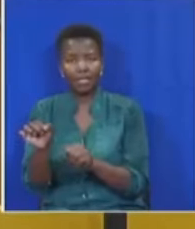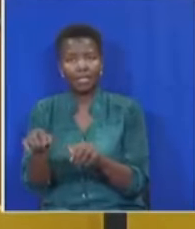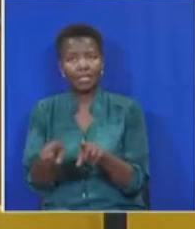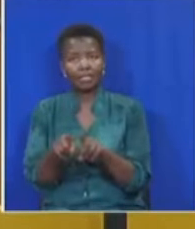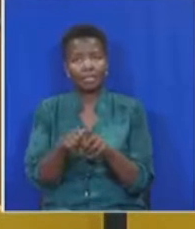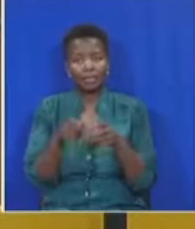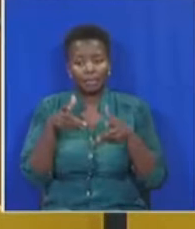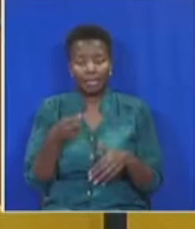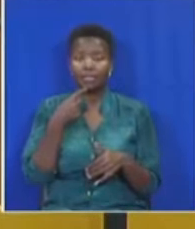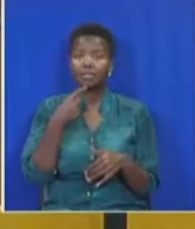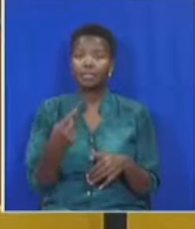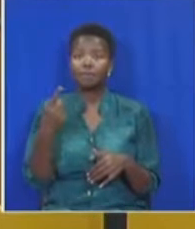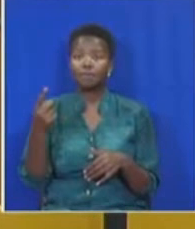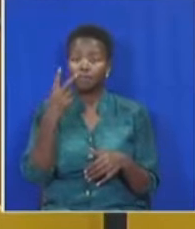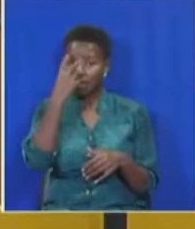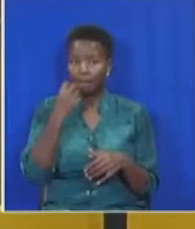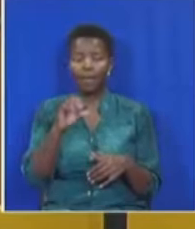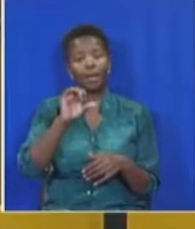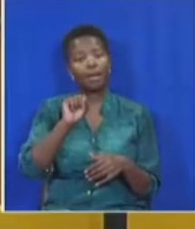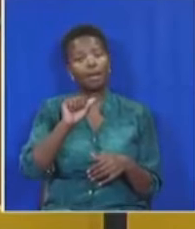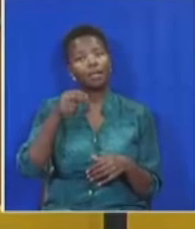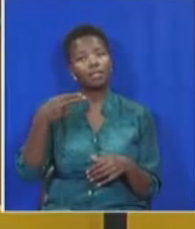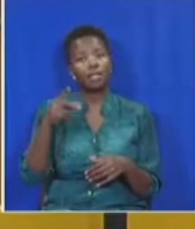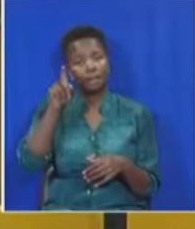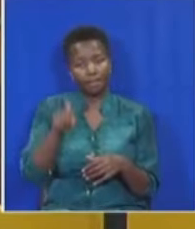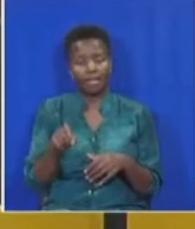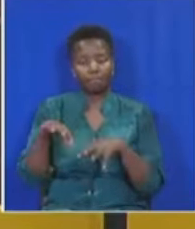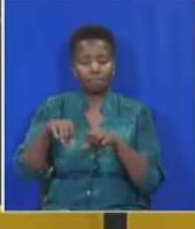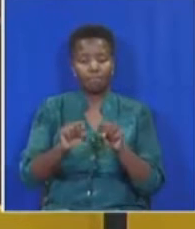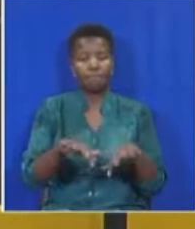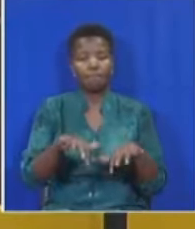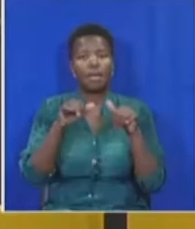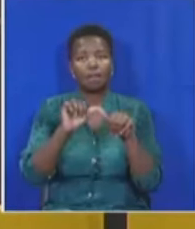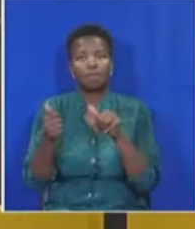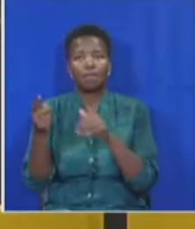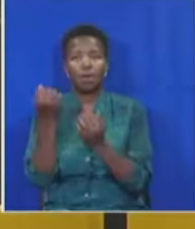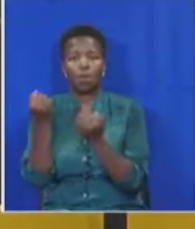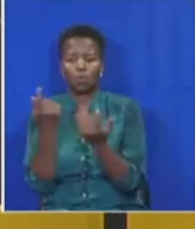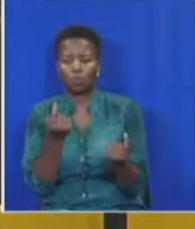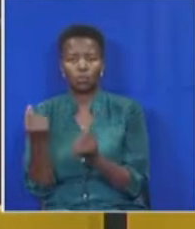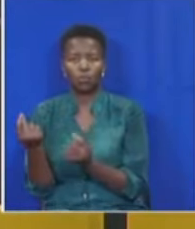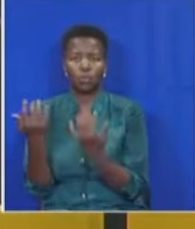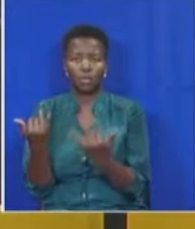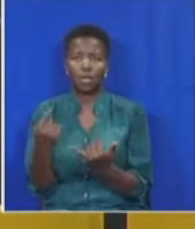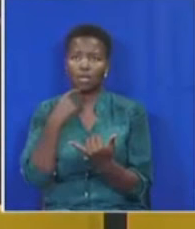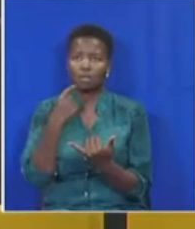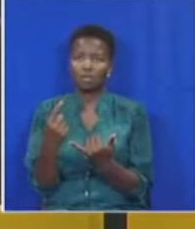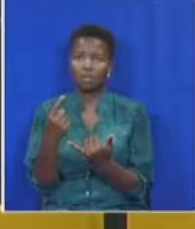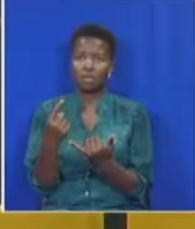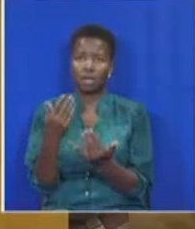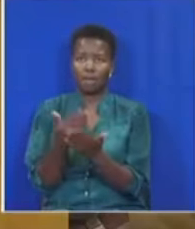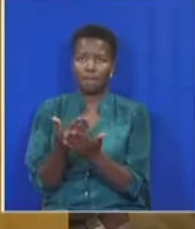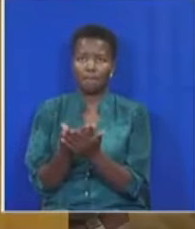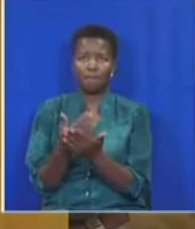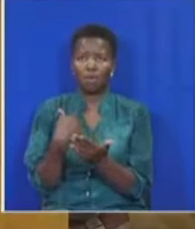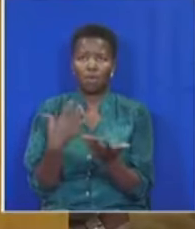eParliament ayonikwa uJustice kuthiwe makube nguye ozowubabysitter. Siyephi thina